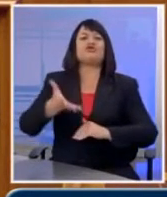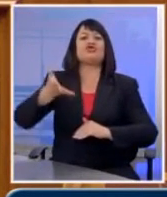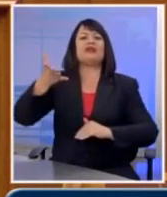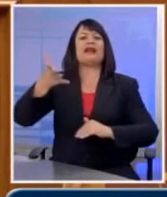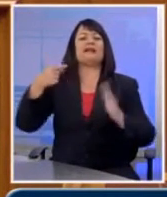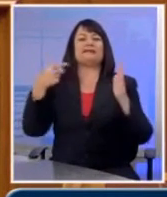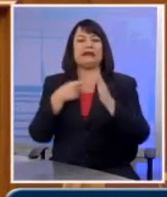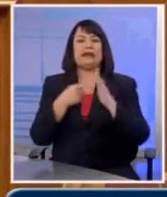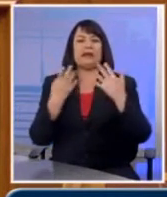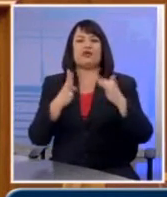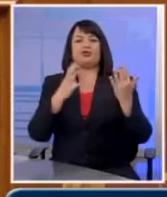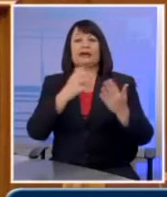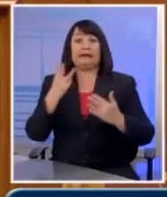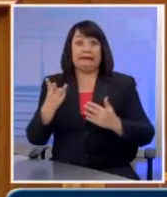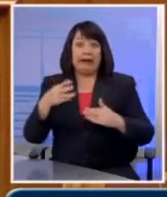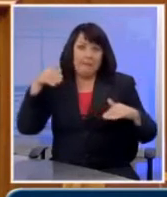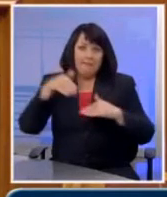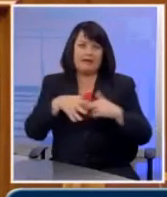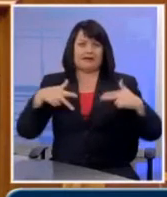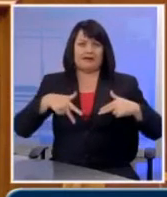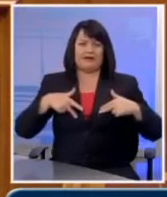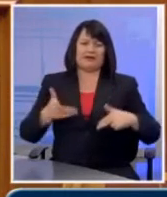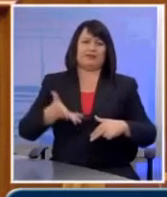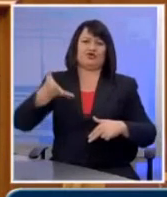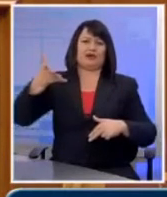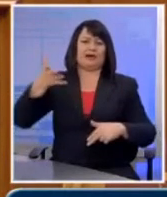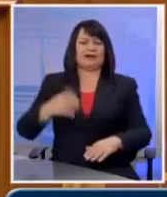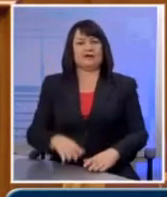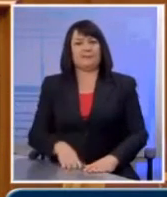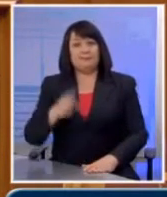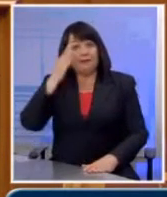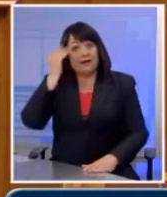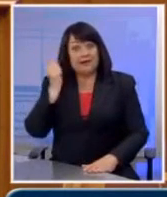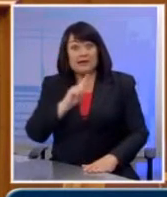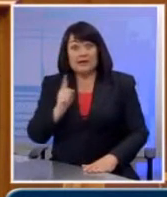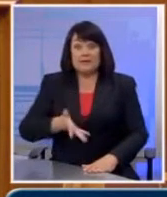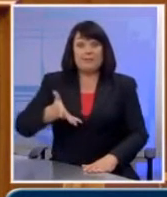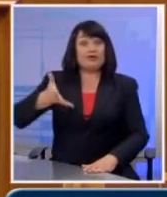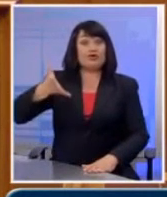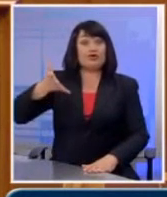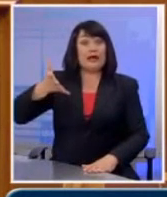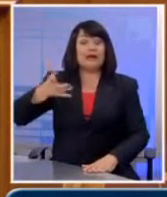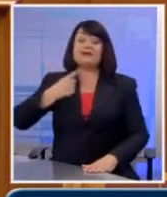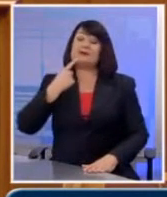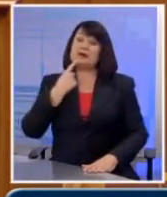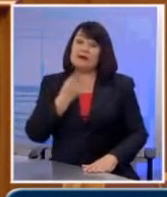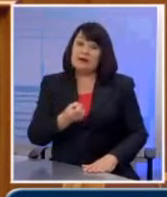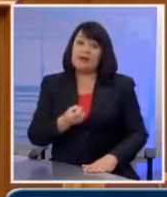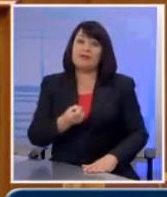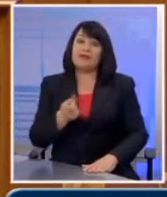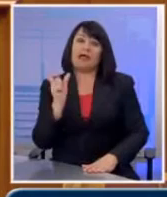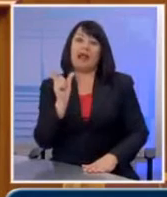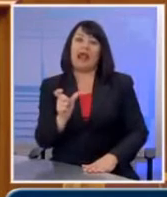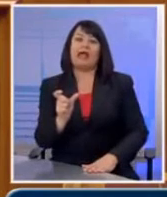το 1993. Μην ξεχνάμε ότι ο Κωνσταντίνος Μητσοτάκης ήταν αυτός που καθιέρωσε τον όρο